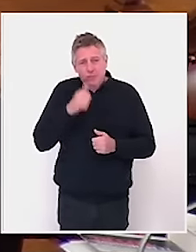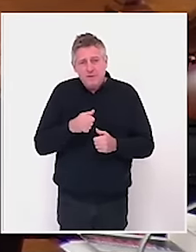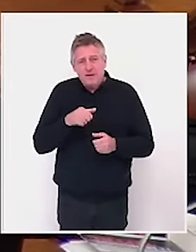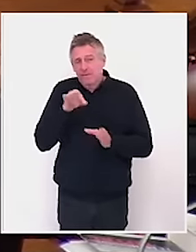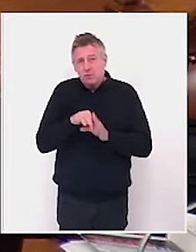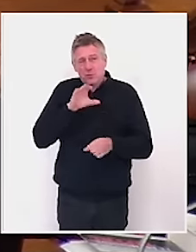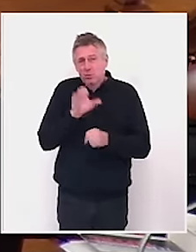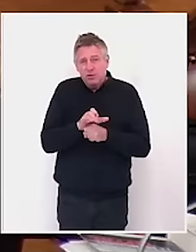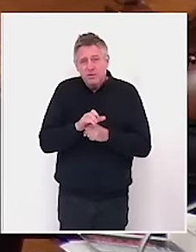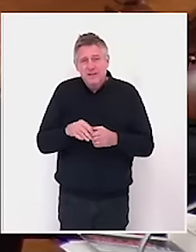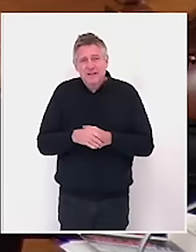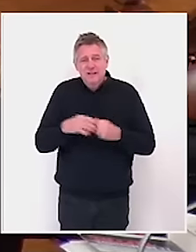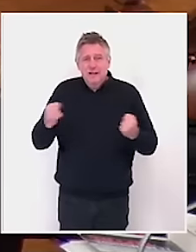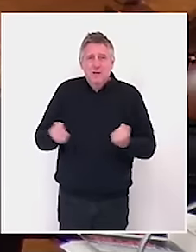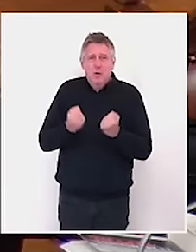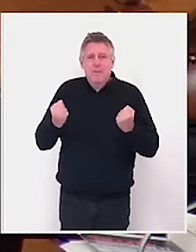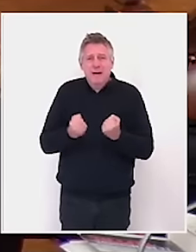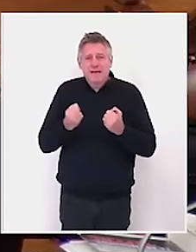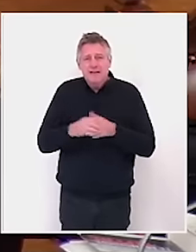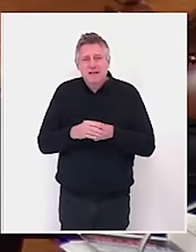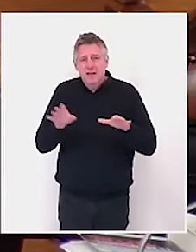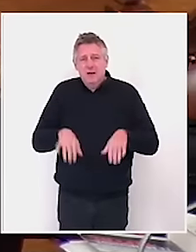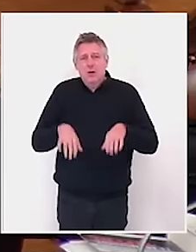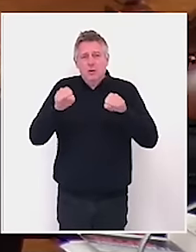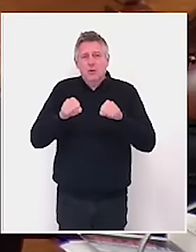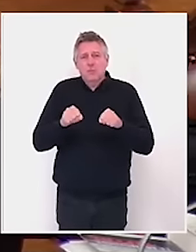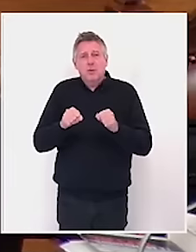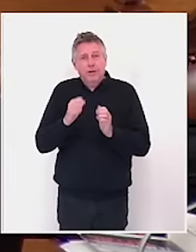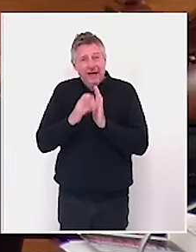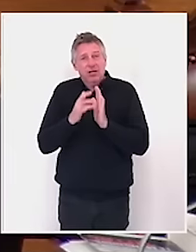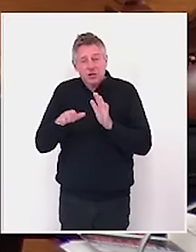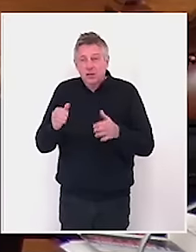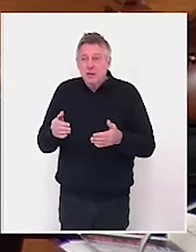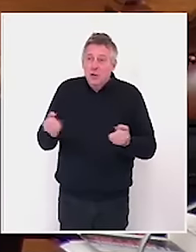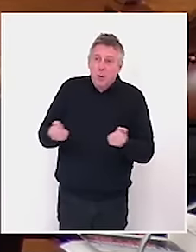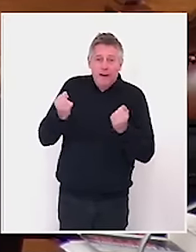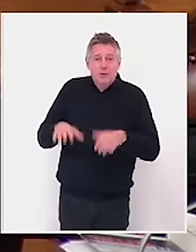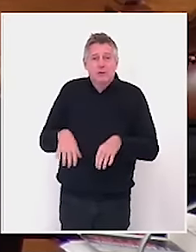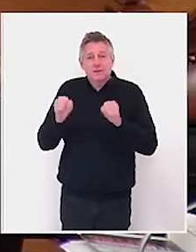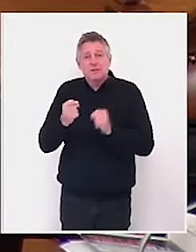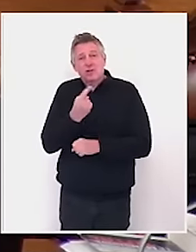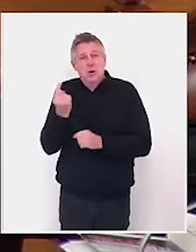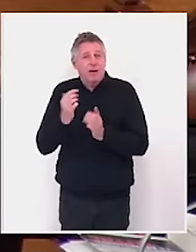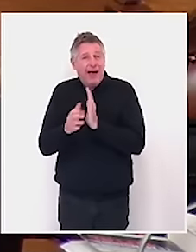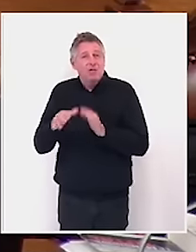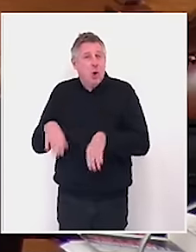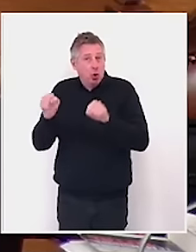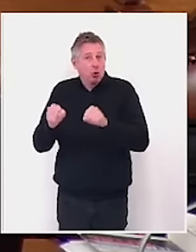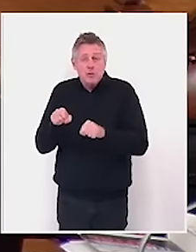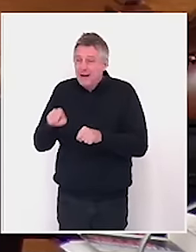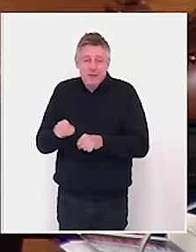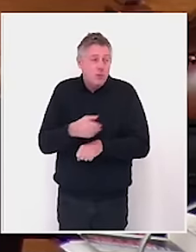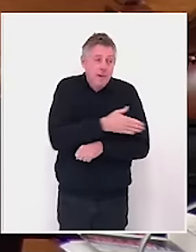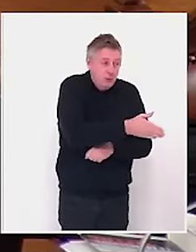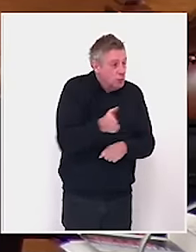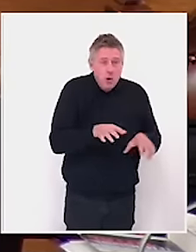on a vu qu'il y avait une campagne de recrutement dans les crèches, mais c'est pas que dans les crèches qu'il faudrait recruter, et voilà. Et